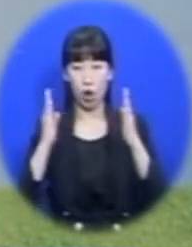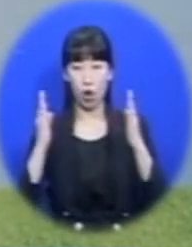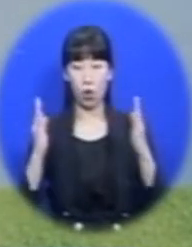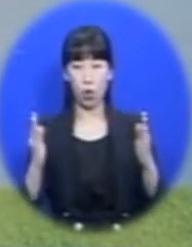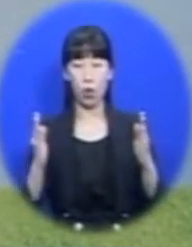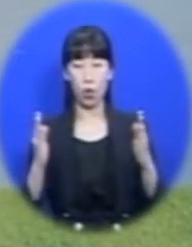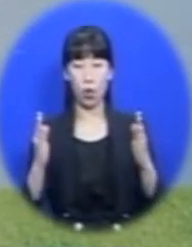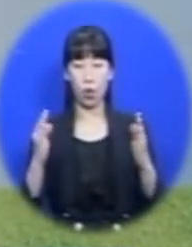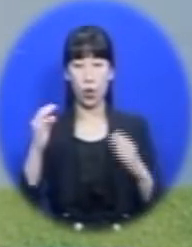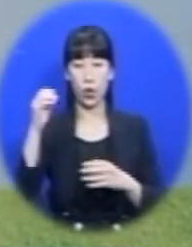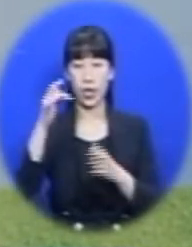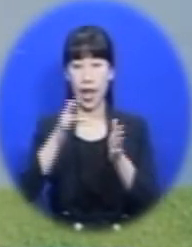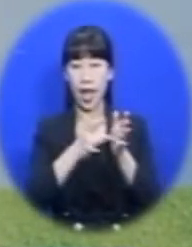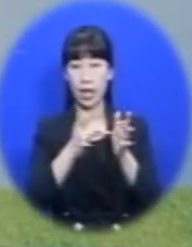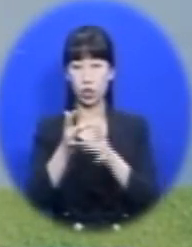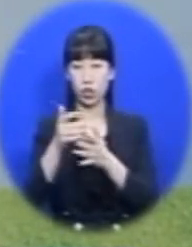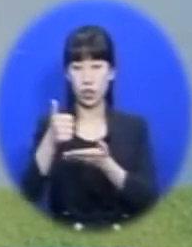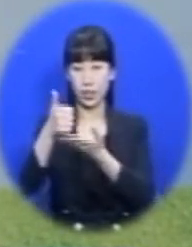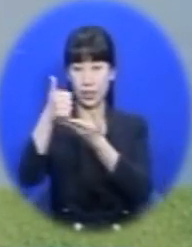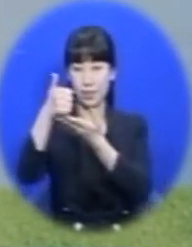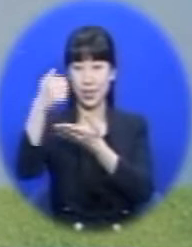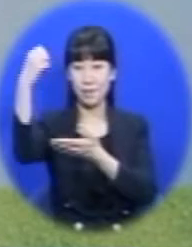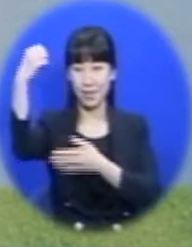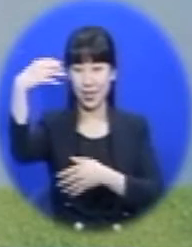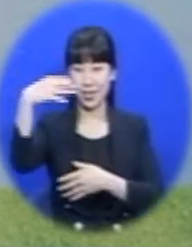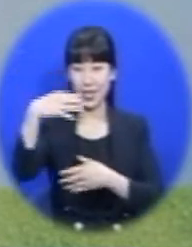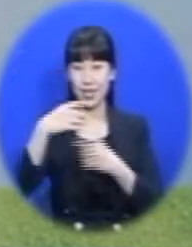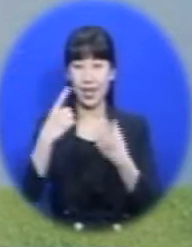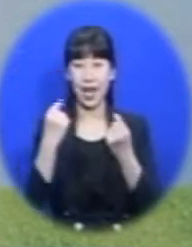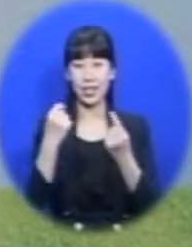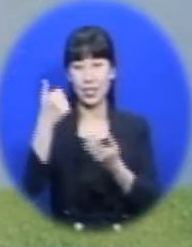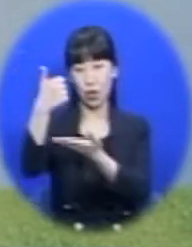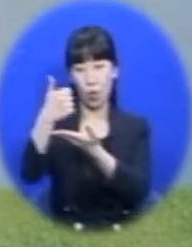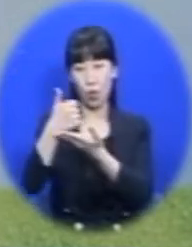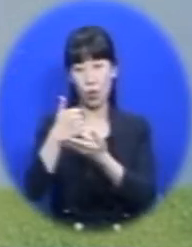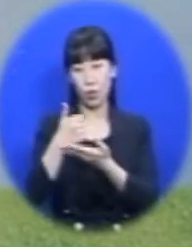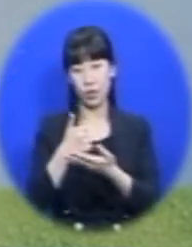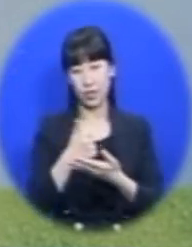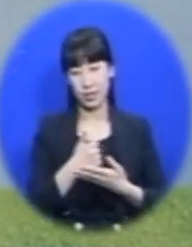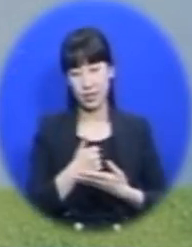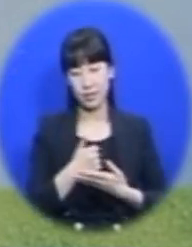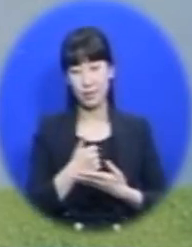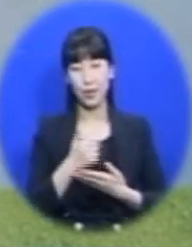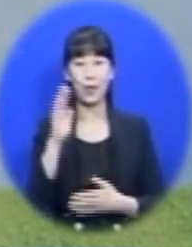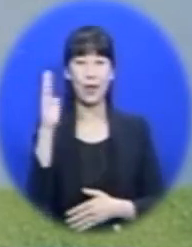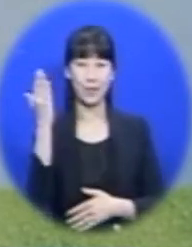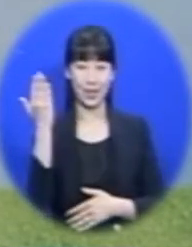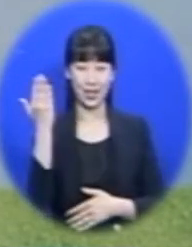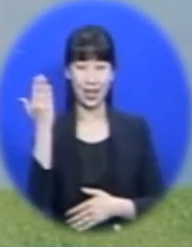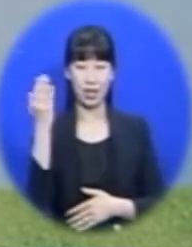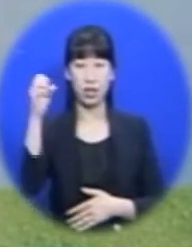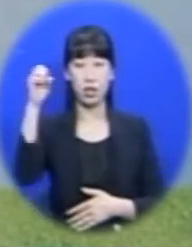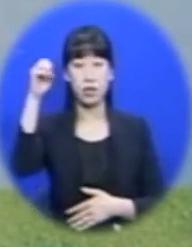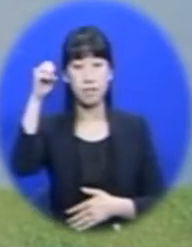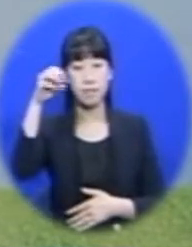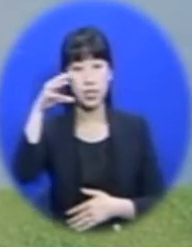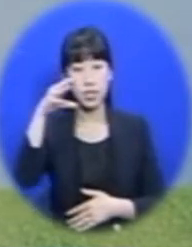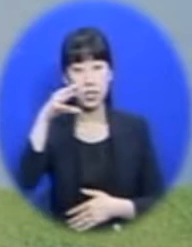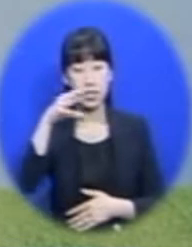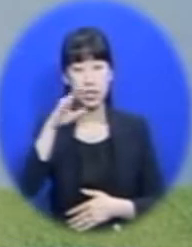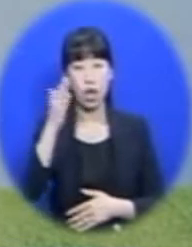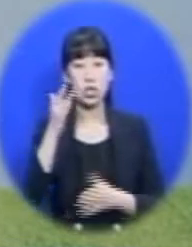예수님께서 여러분에게 비추어 들어오시도록 그렇게 하시기만 하면 됩니다. 빛이신 예수님의 그